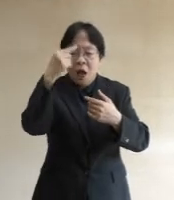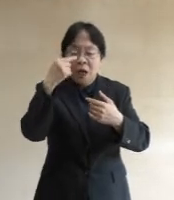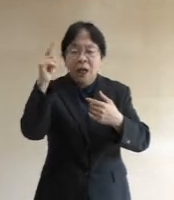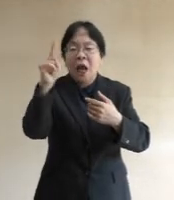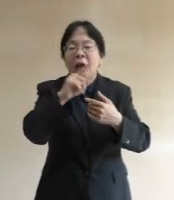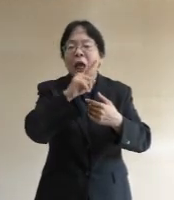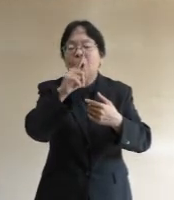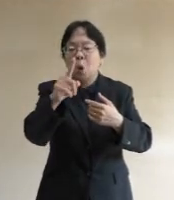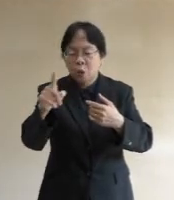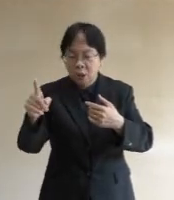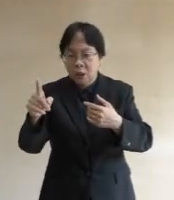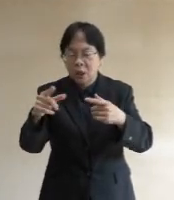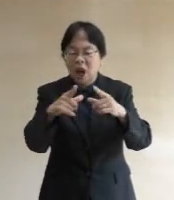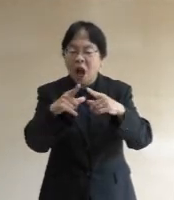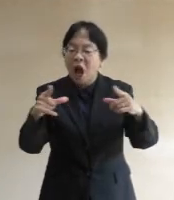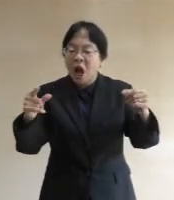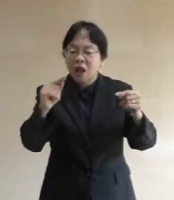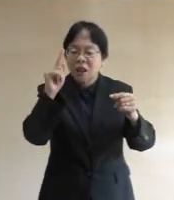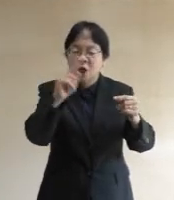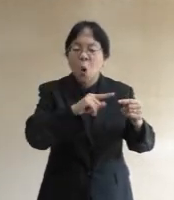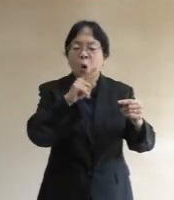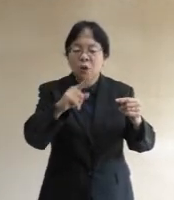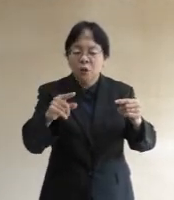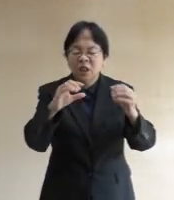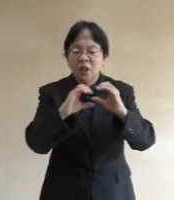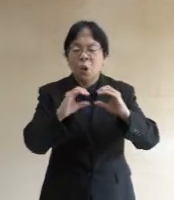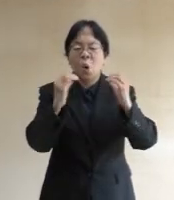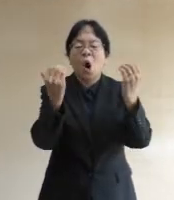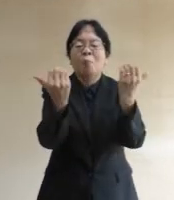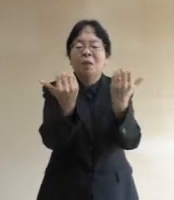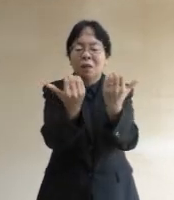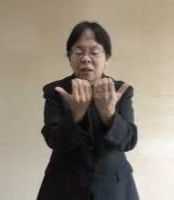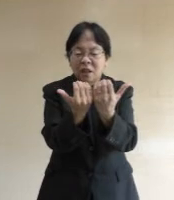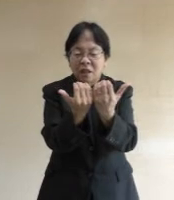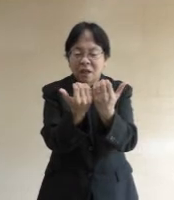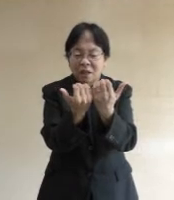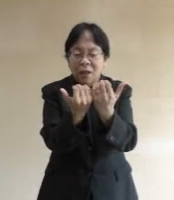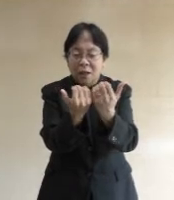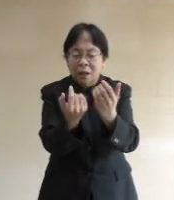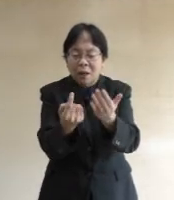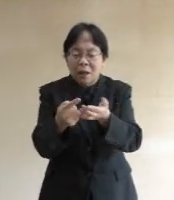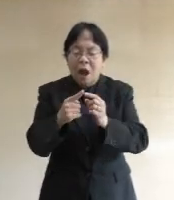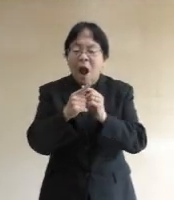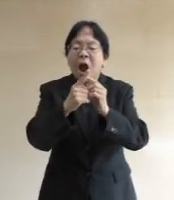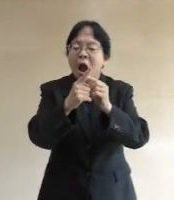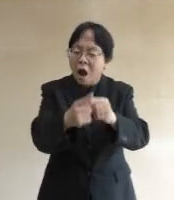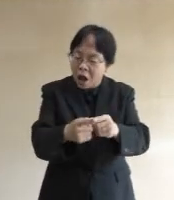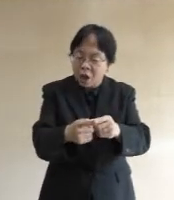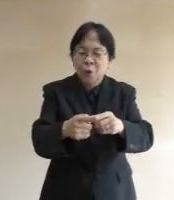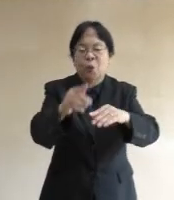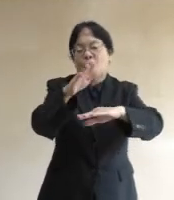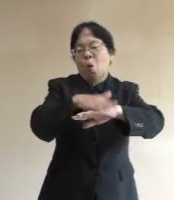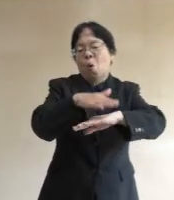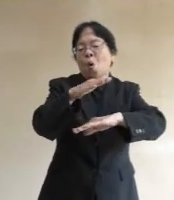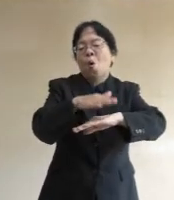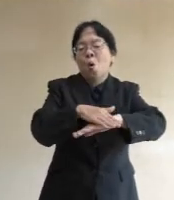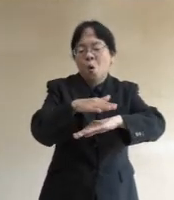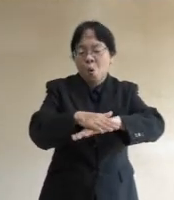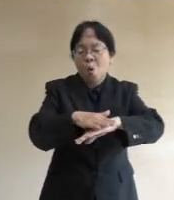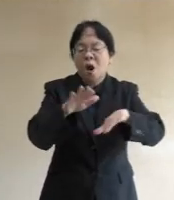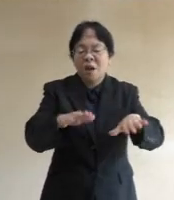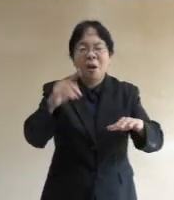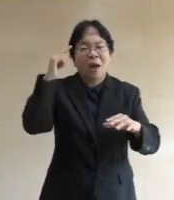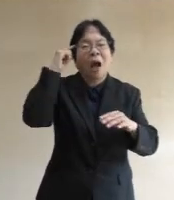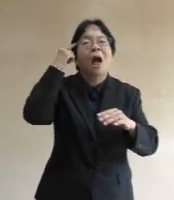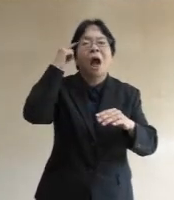のそのコミュニティにこの溶け込んでいくその術をね、今ちょうど考えている時です。その